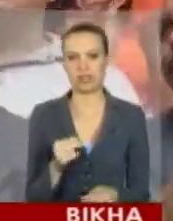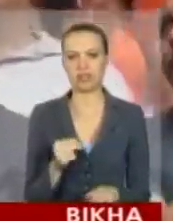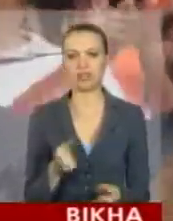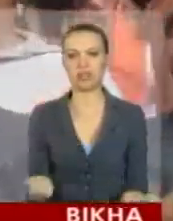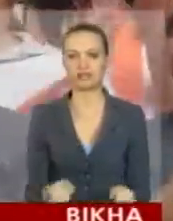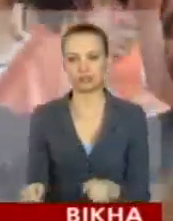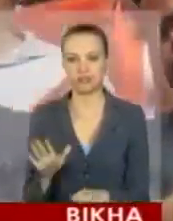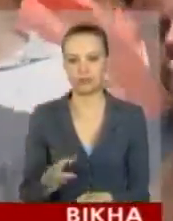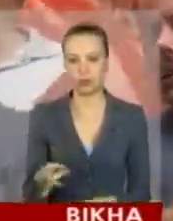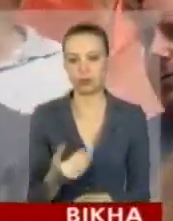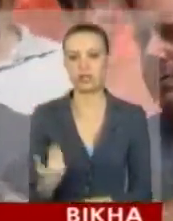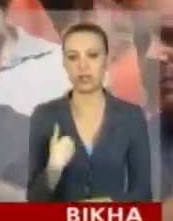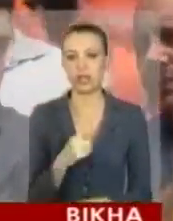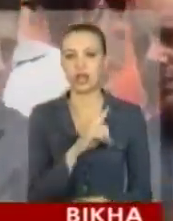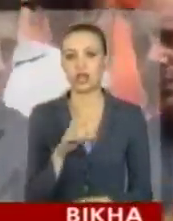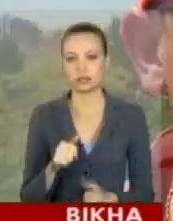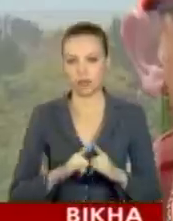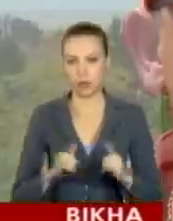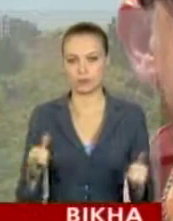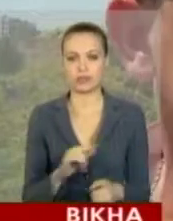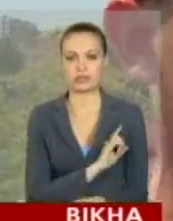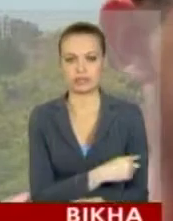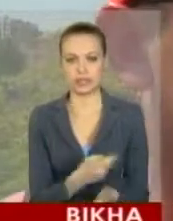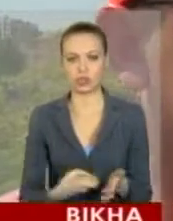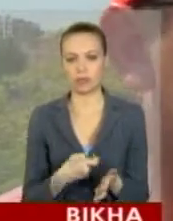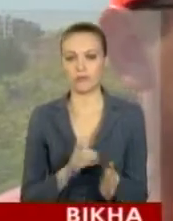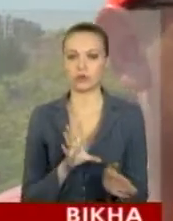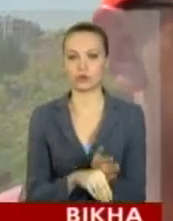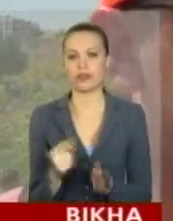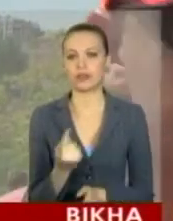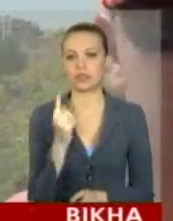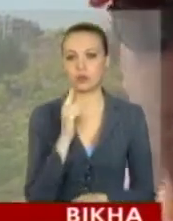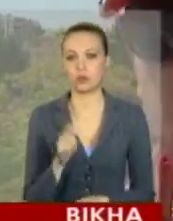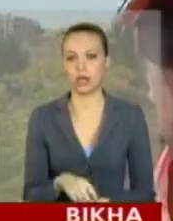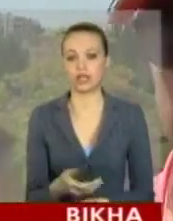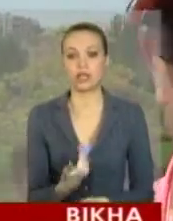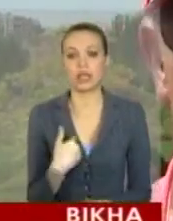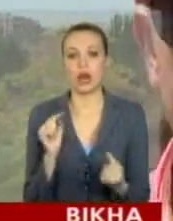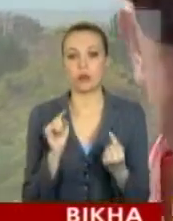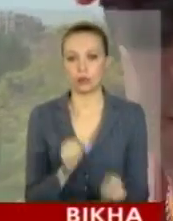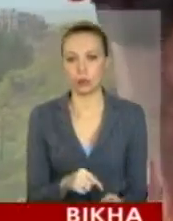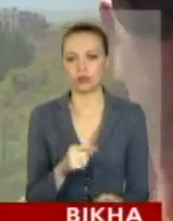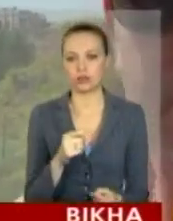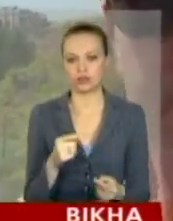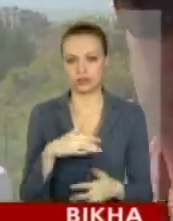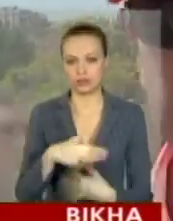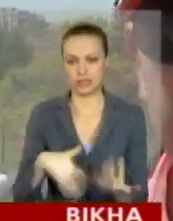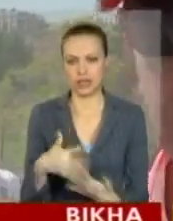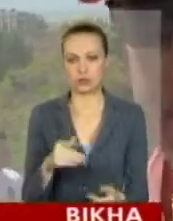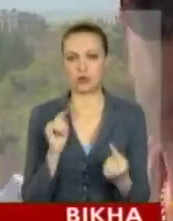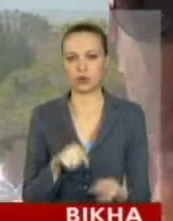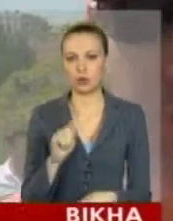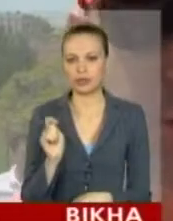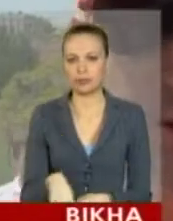в регіоні. Я за процвітаючий сильний Донбас в составі єдиної України. Я проти нерозберіхи, проти